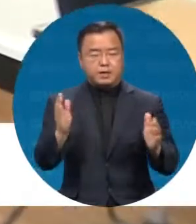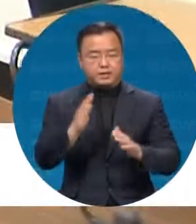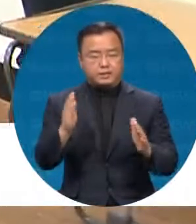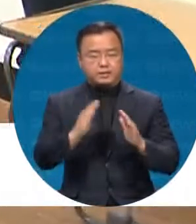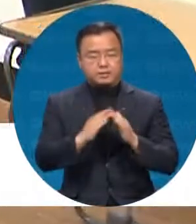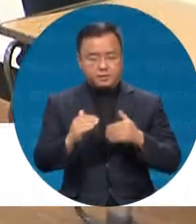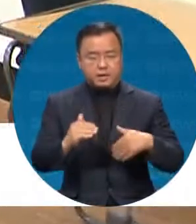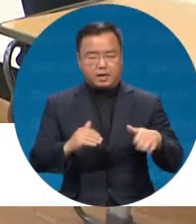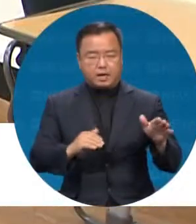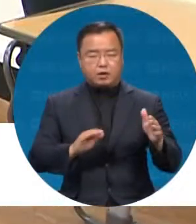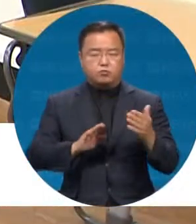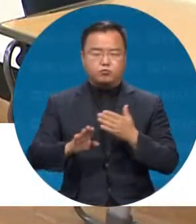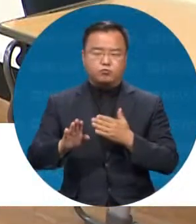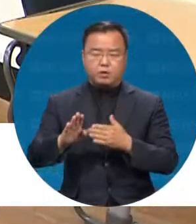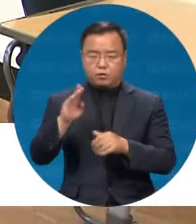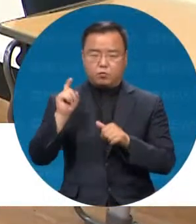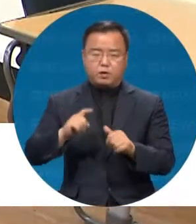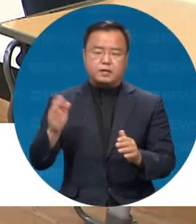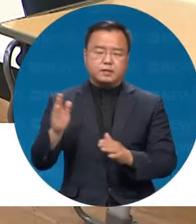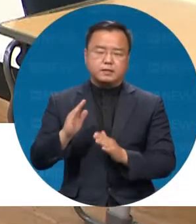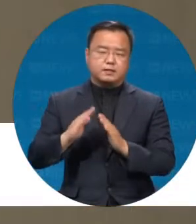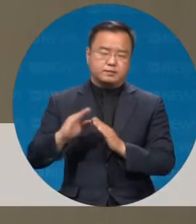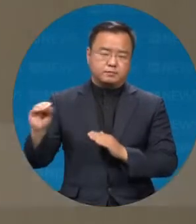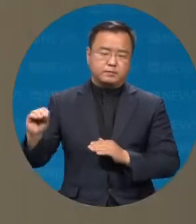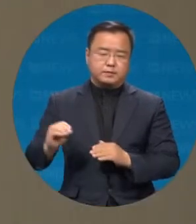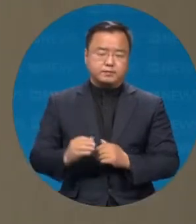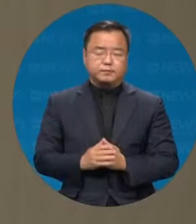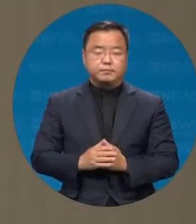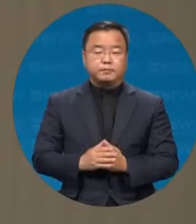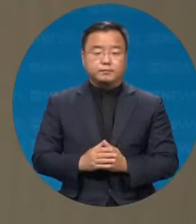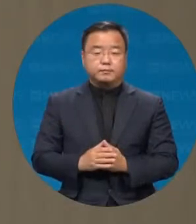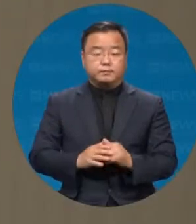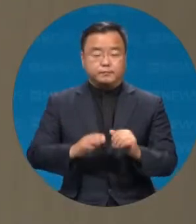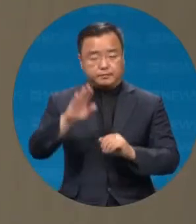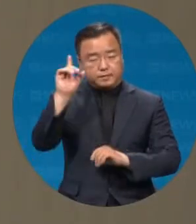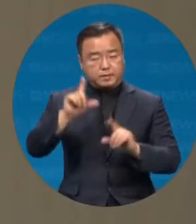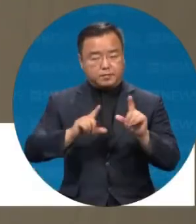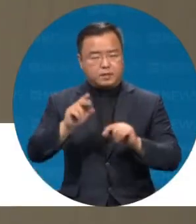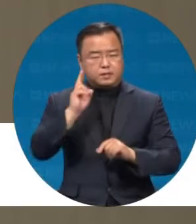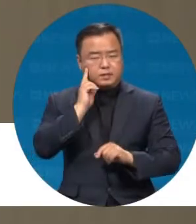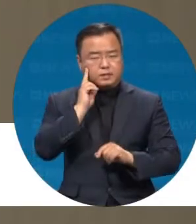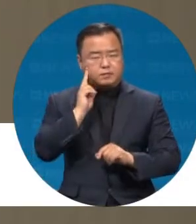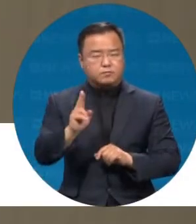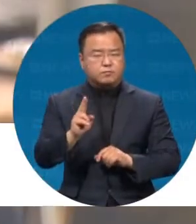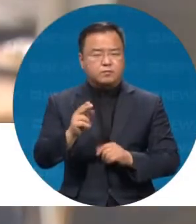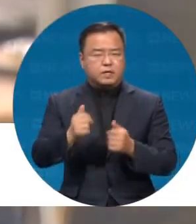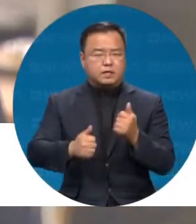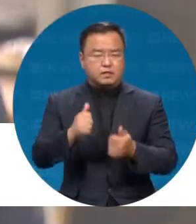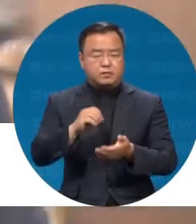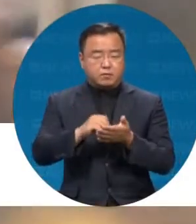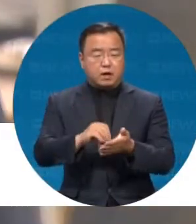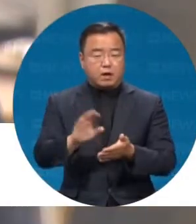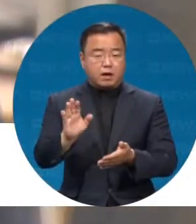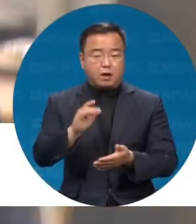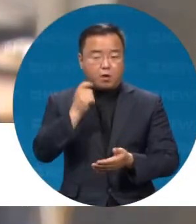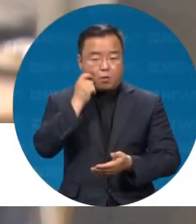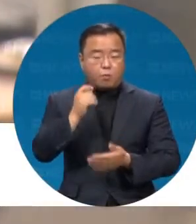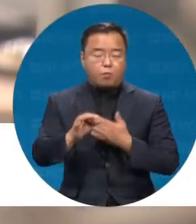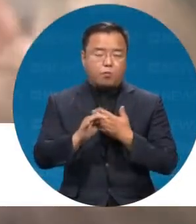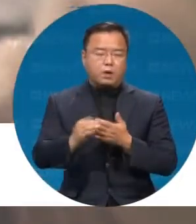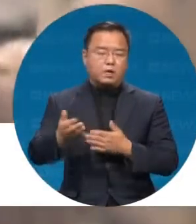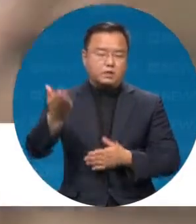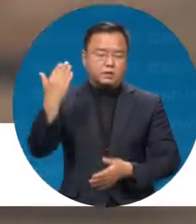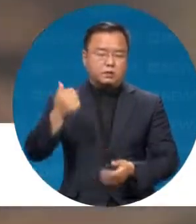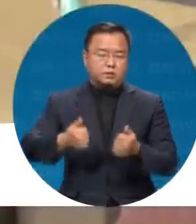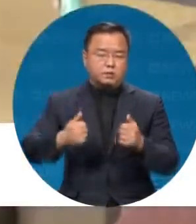식으로 등 학교의 시차를 눌 예정입니다 증상이 심해 도저히 시험에 응시할 수 없는 경우 이전 시험이나 이후